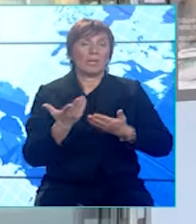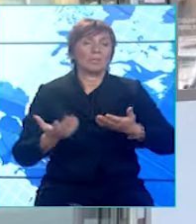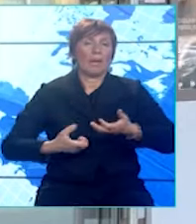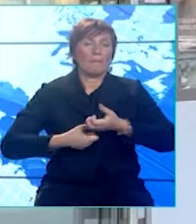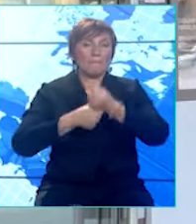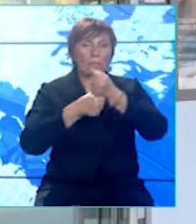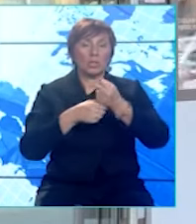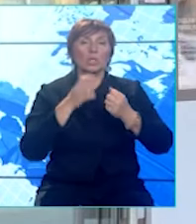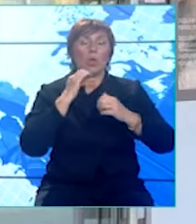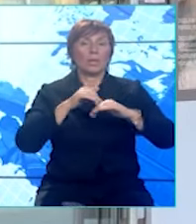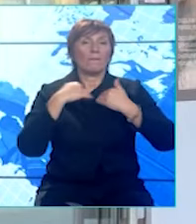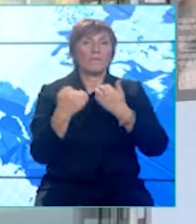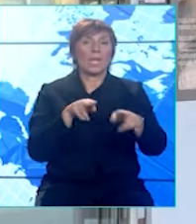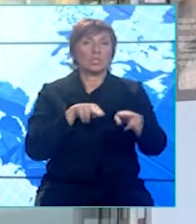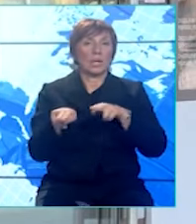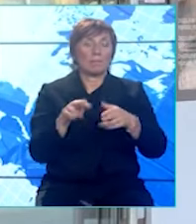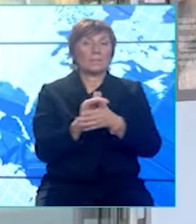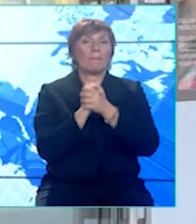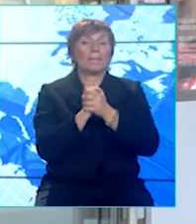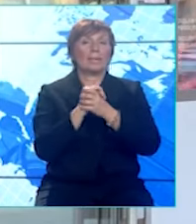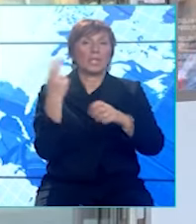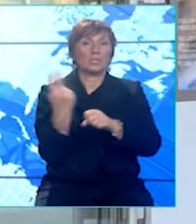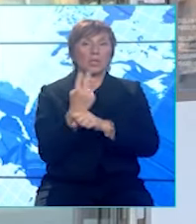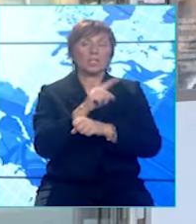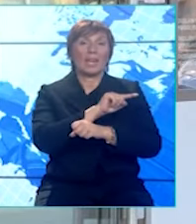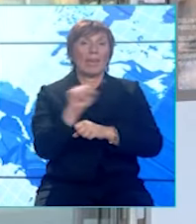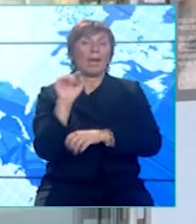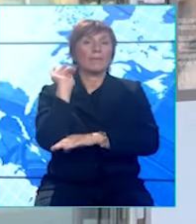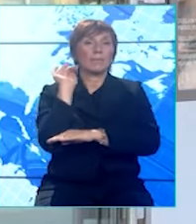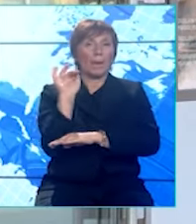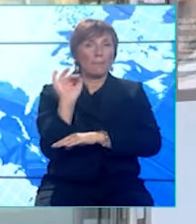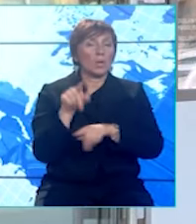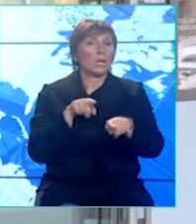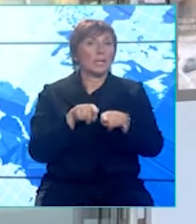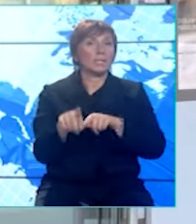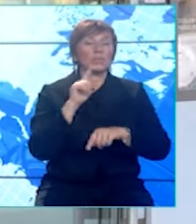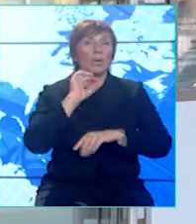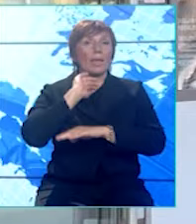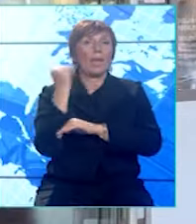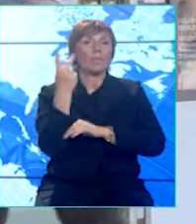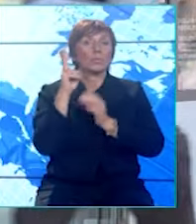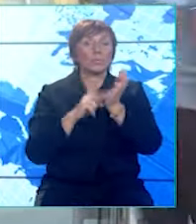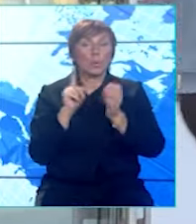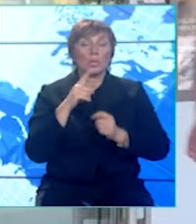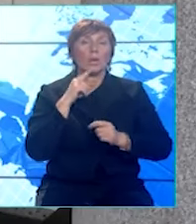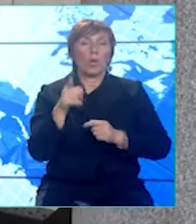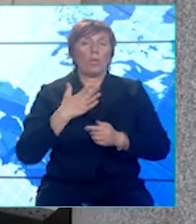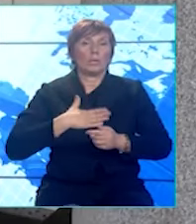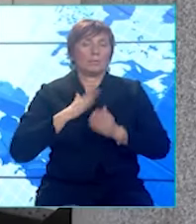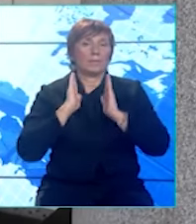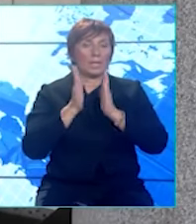od Vijeća ministara Bosne i Hercegovine prijateljskoj državi negativna poruka, ali isto tako i Evropskoj uniji kojoj teže.